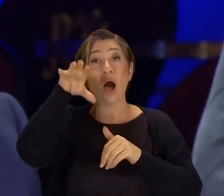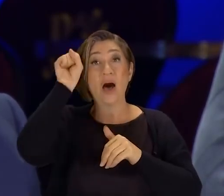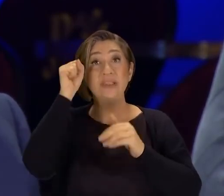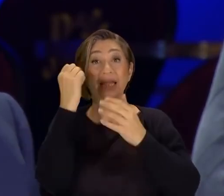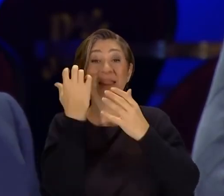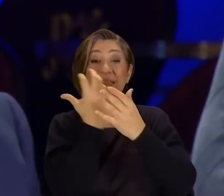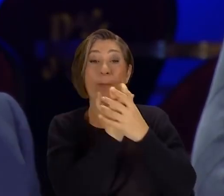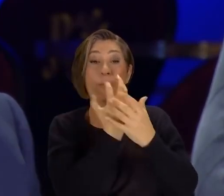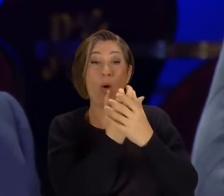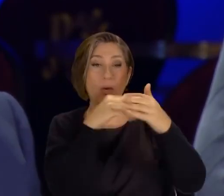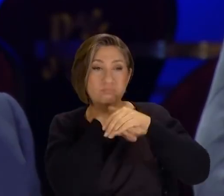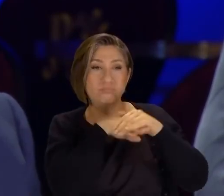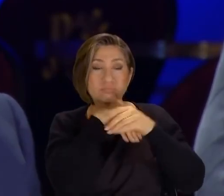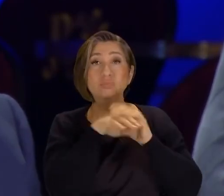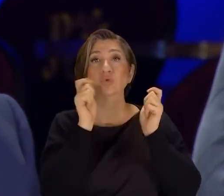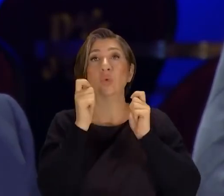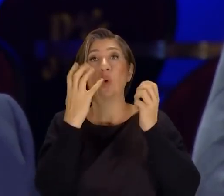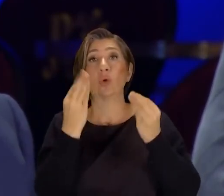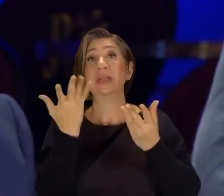depolanmasını zorlaştırıyor